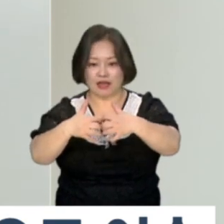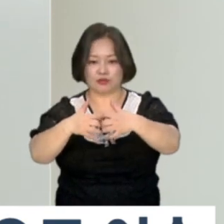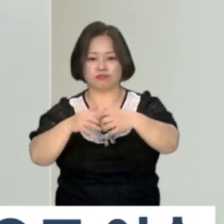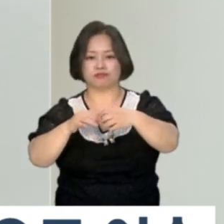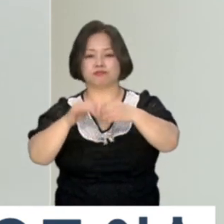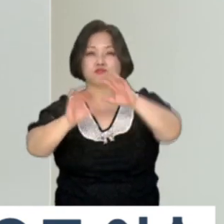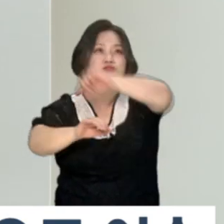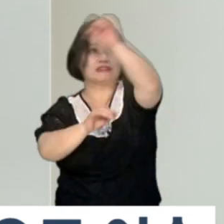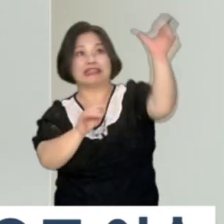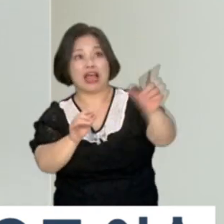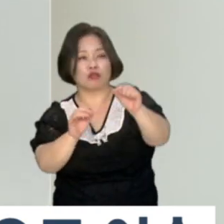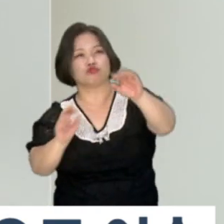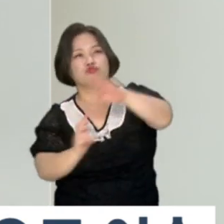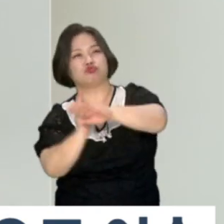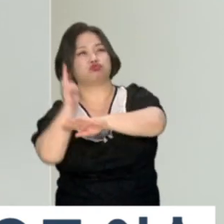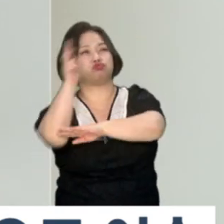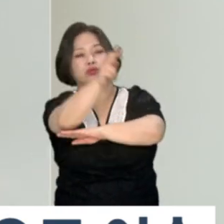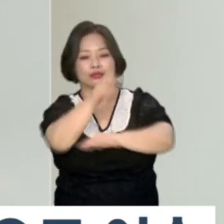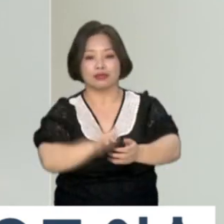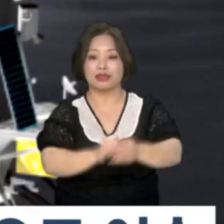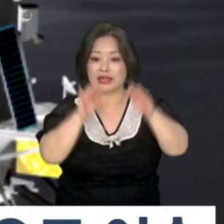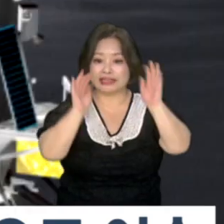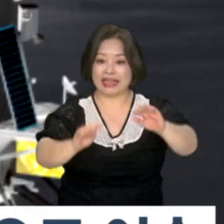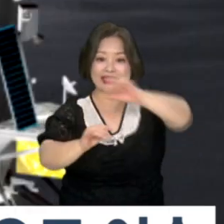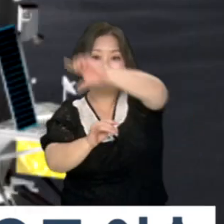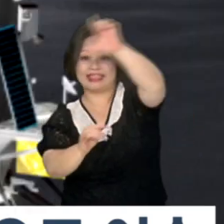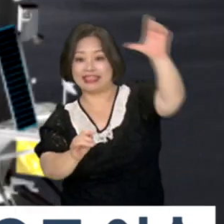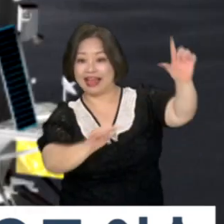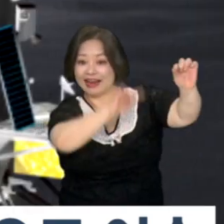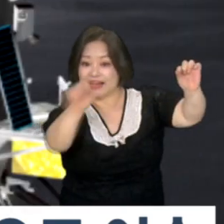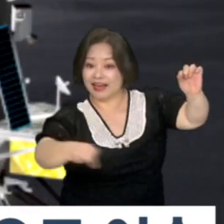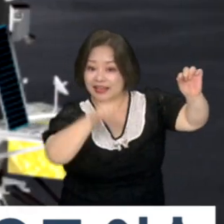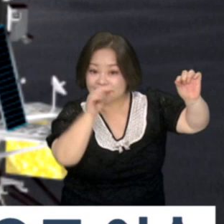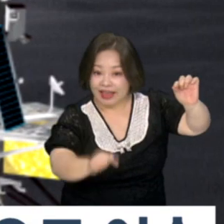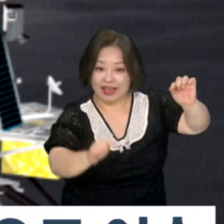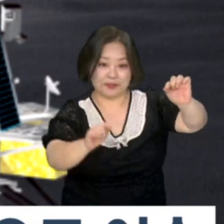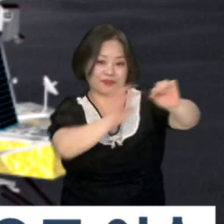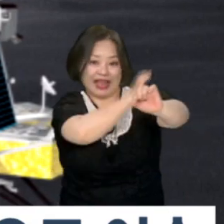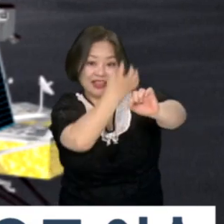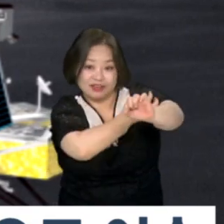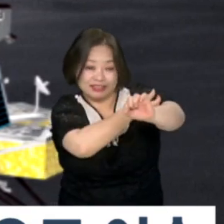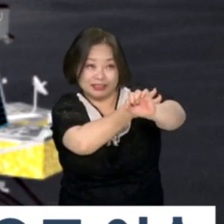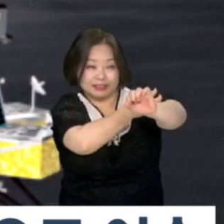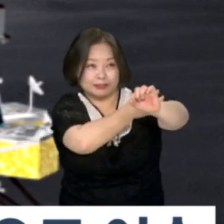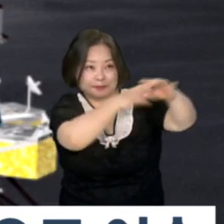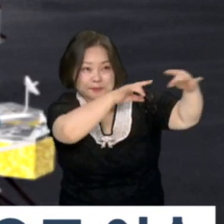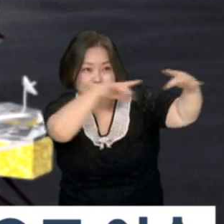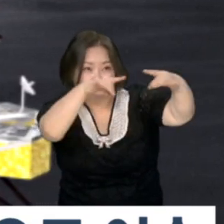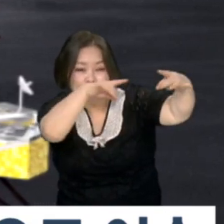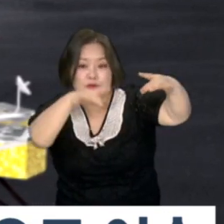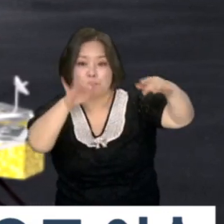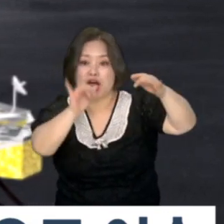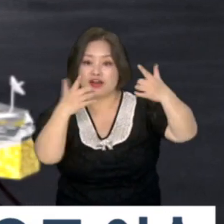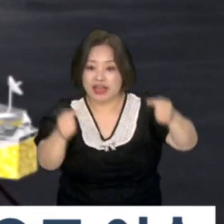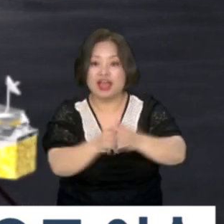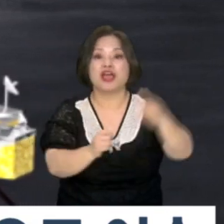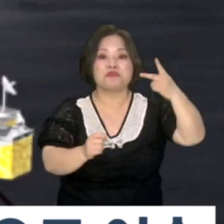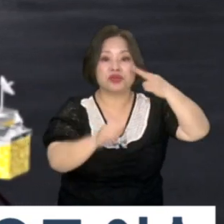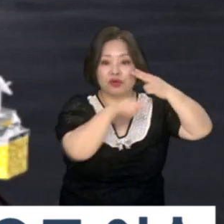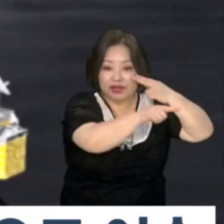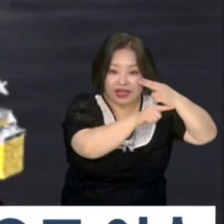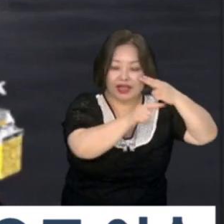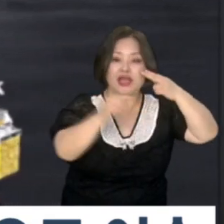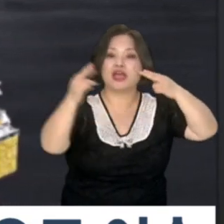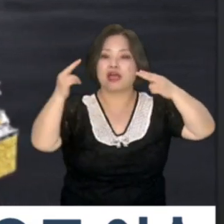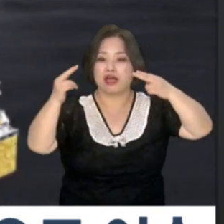시작했다고 밝혔습니다 루셉은 달 표면으로 쏟아지는 고에너지 입자를 감지하는 탑재체로 우리나라가 미국의